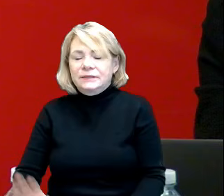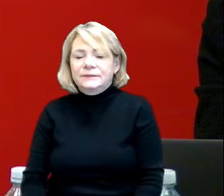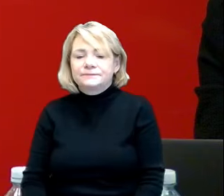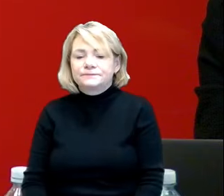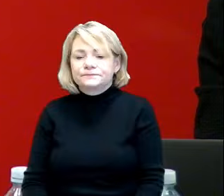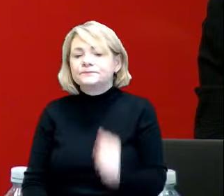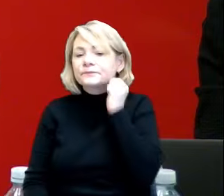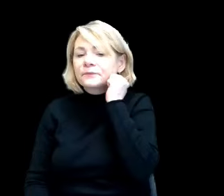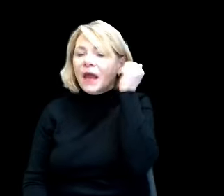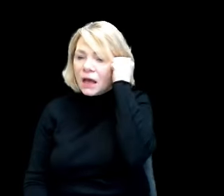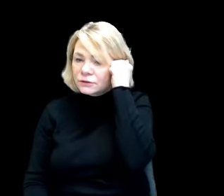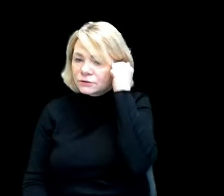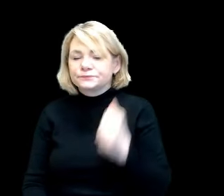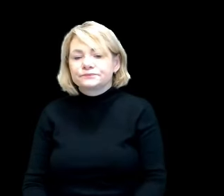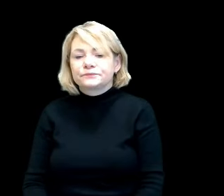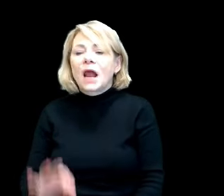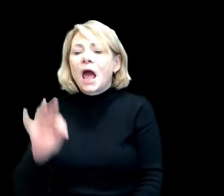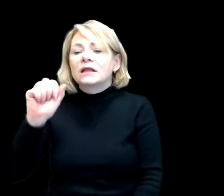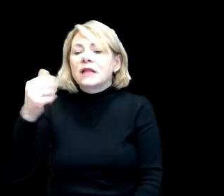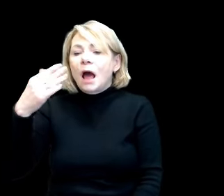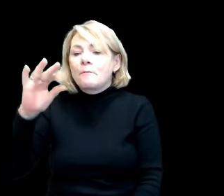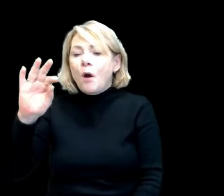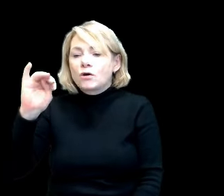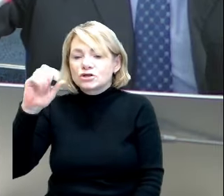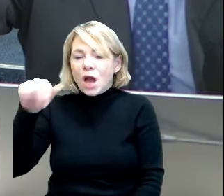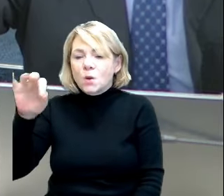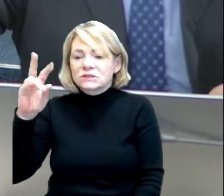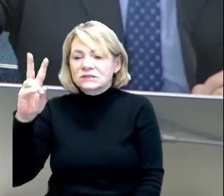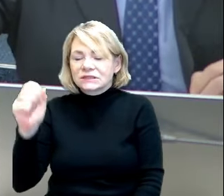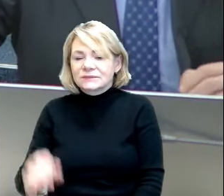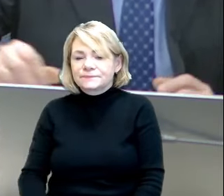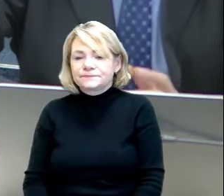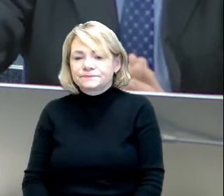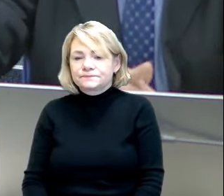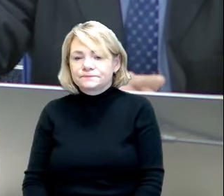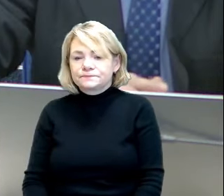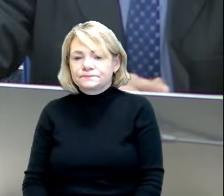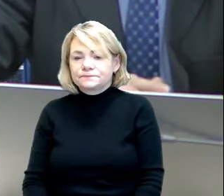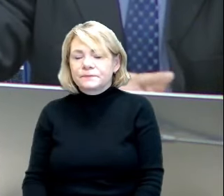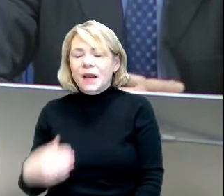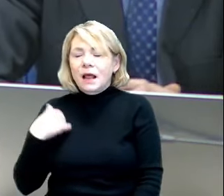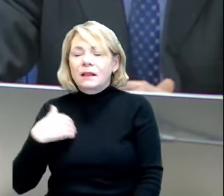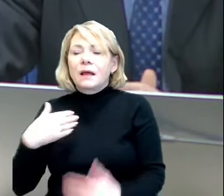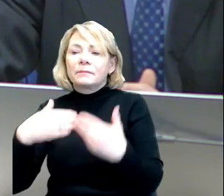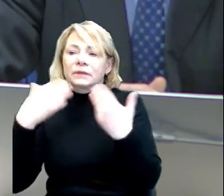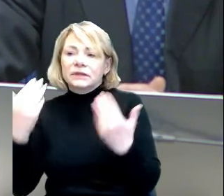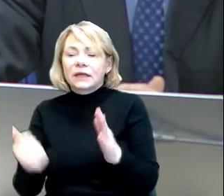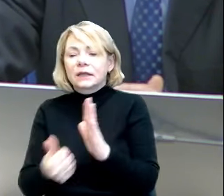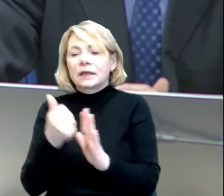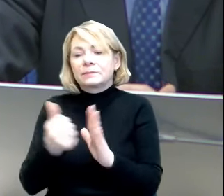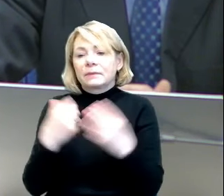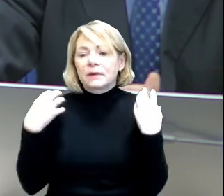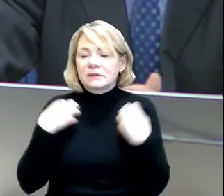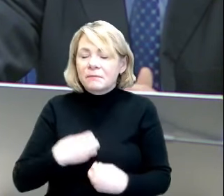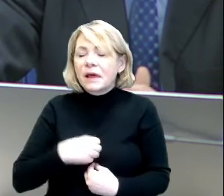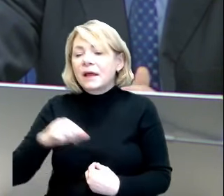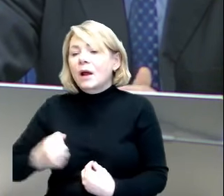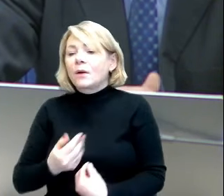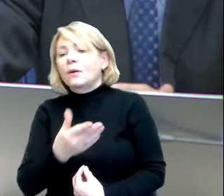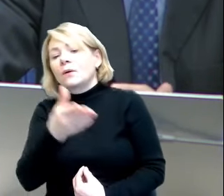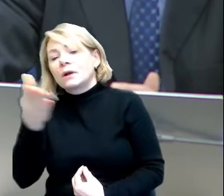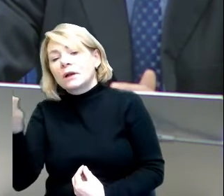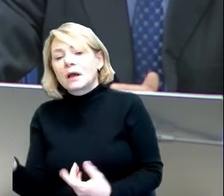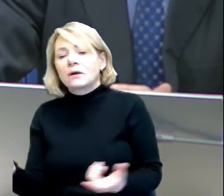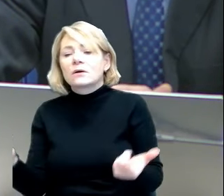tašauskas prašau taip laba diena gerbiamas mere kolegos savivaldybės